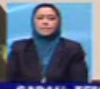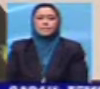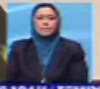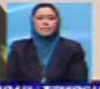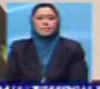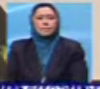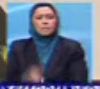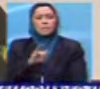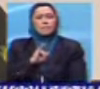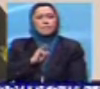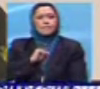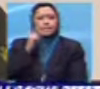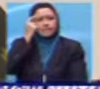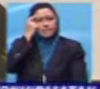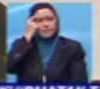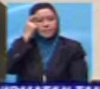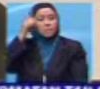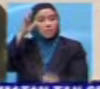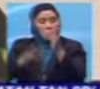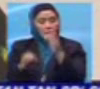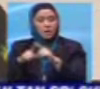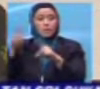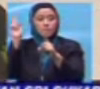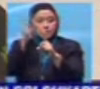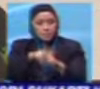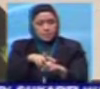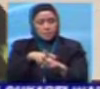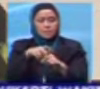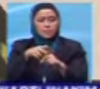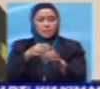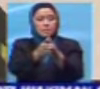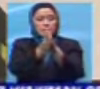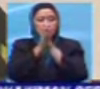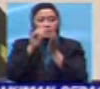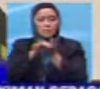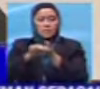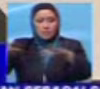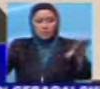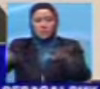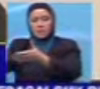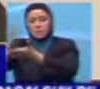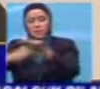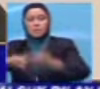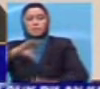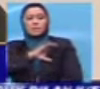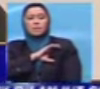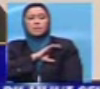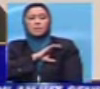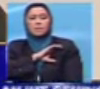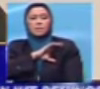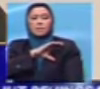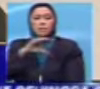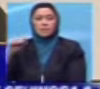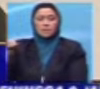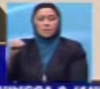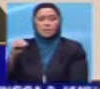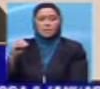Saya kira kalau sekiranya permohonan itu dibuat kepada pihak polis dan mereka